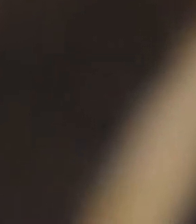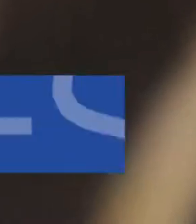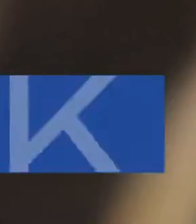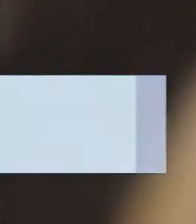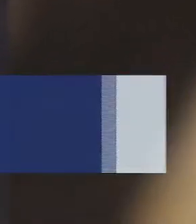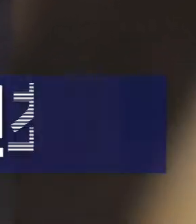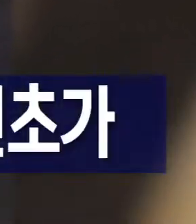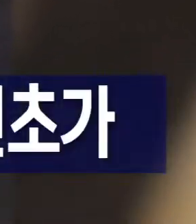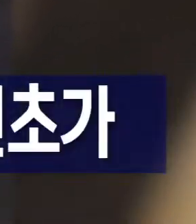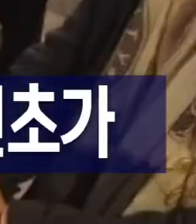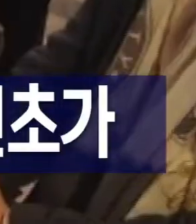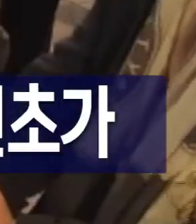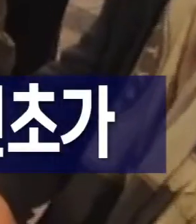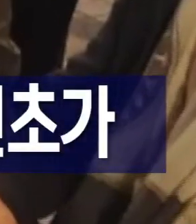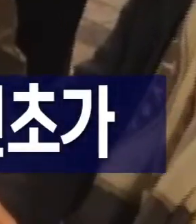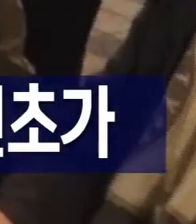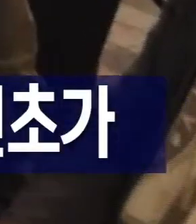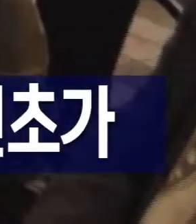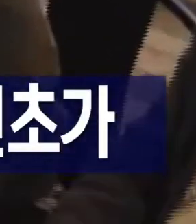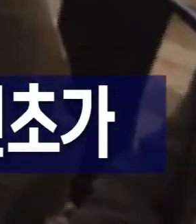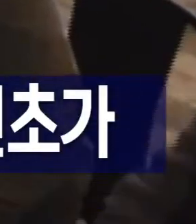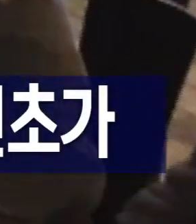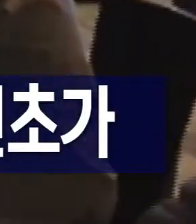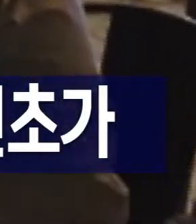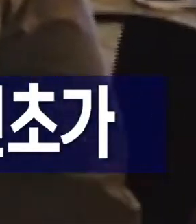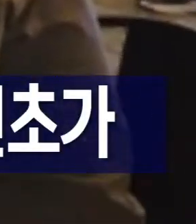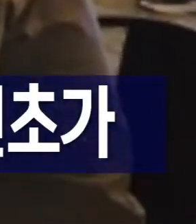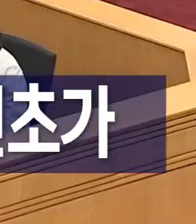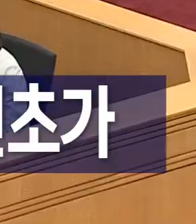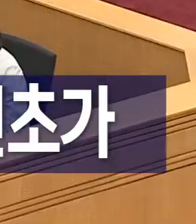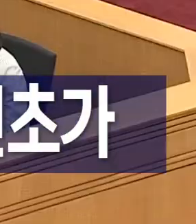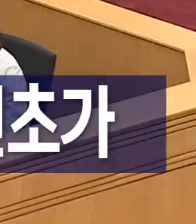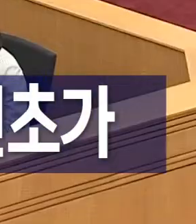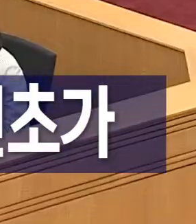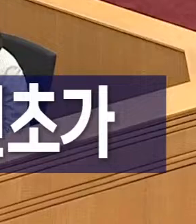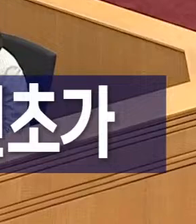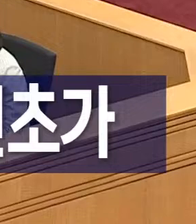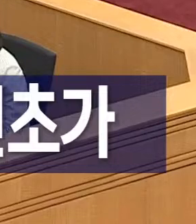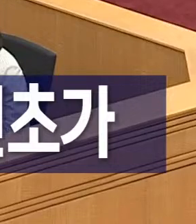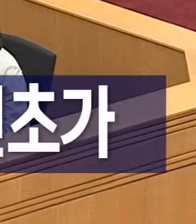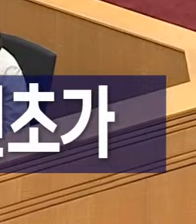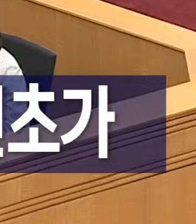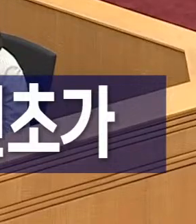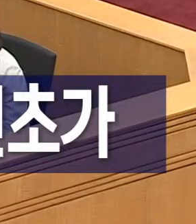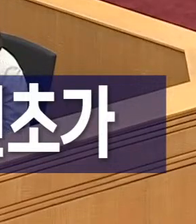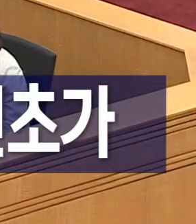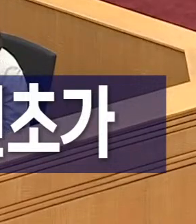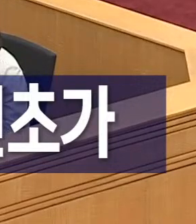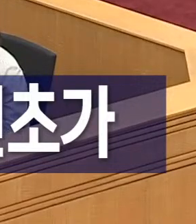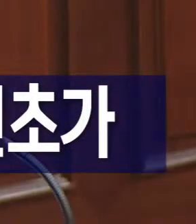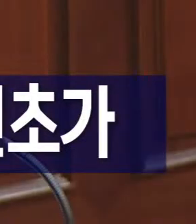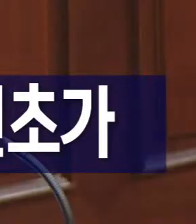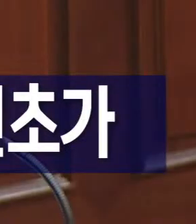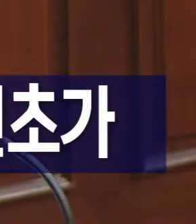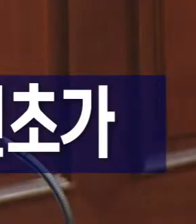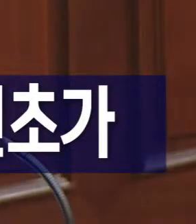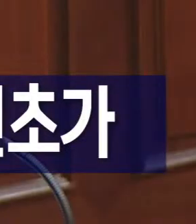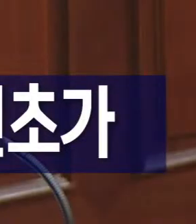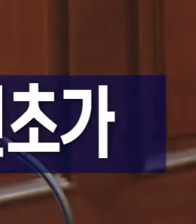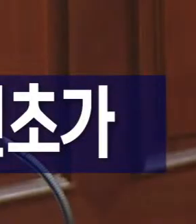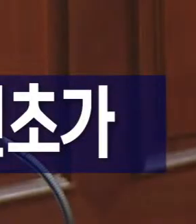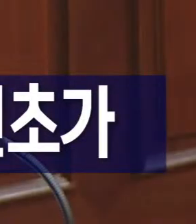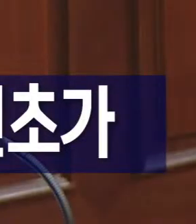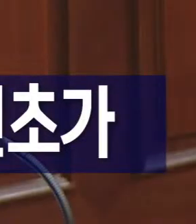산불 당시 김용환 지사가 술자리에 참석한 것을 두고 같은 여당 초선 도의원도 비판에 가세했습니다. 비판